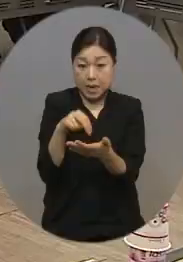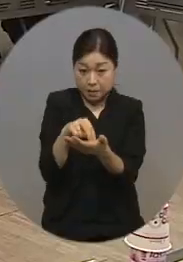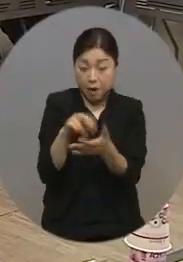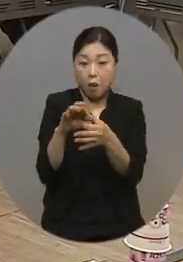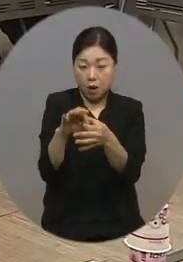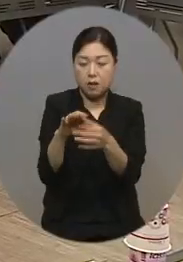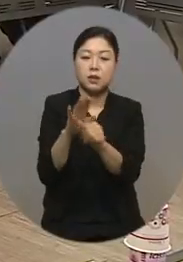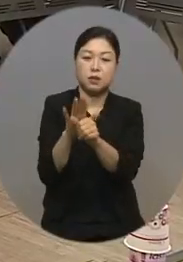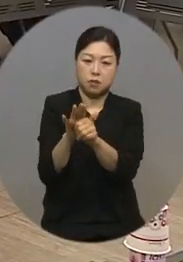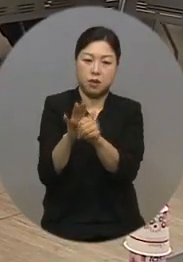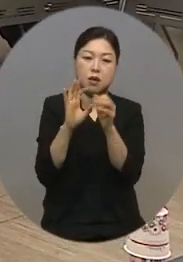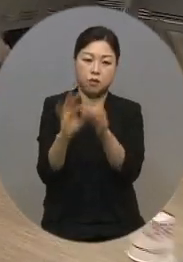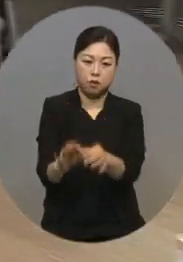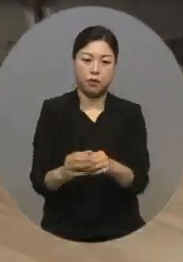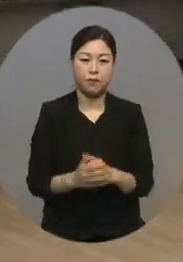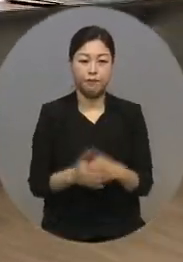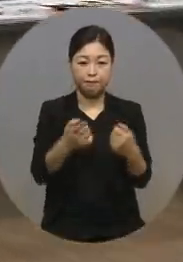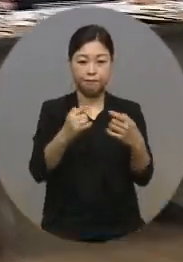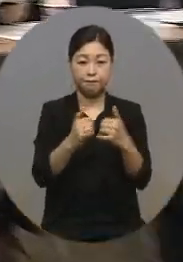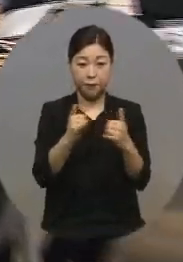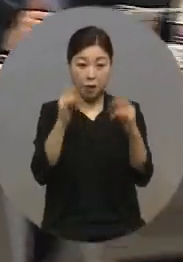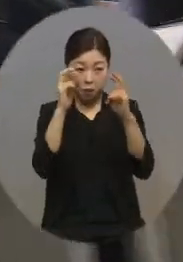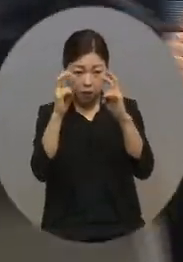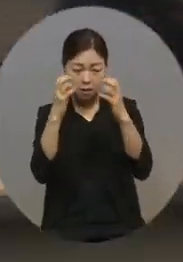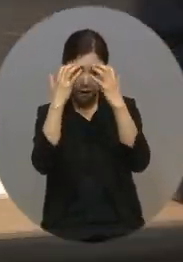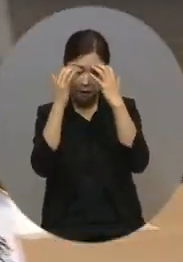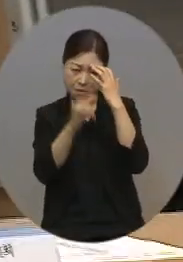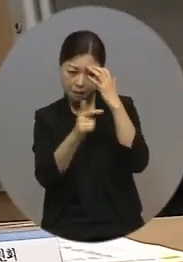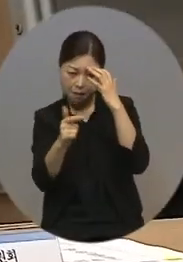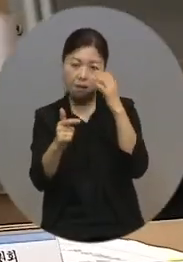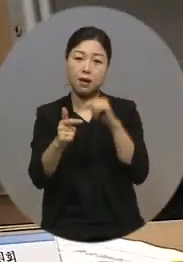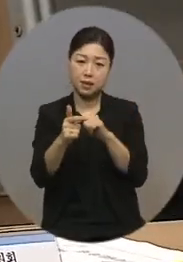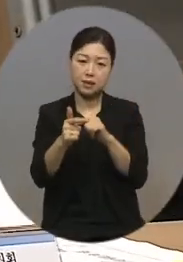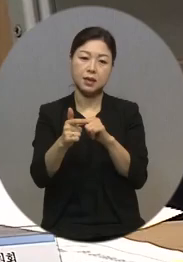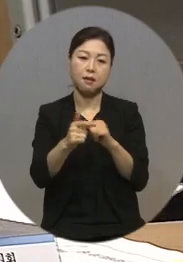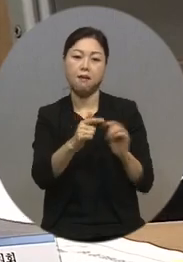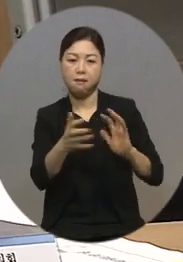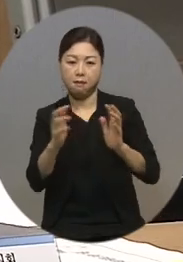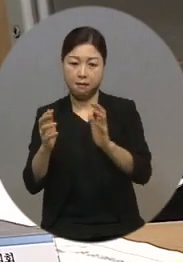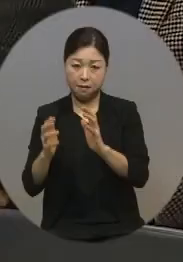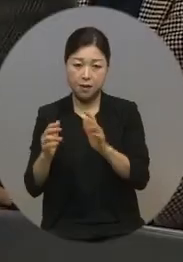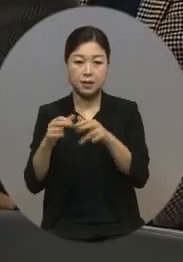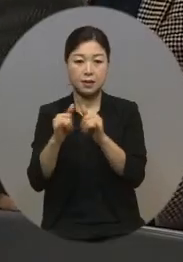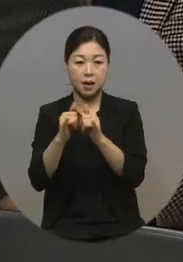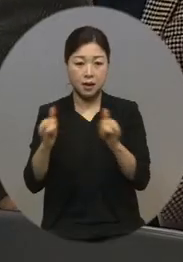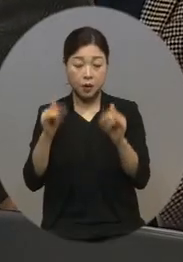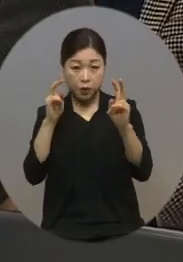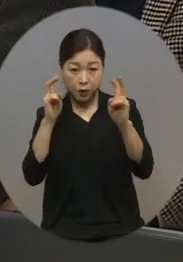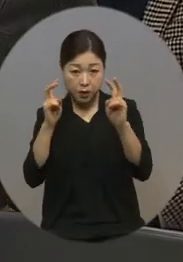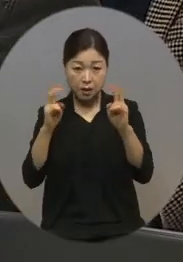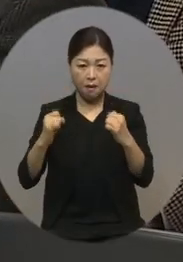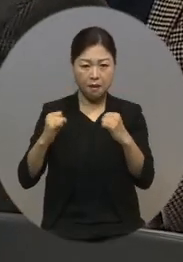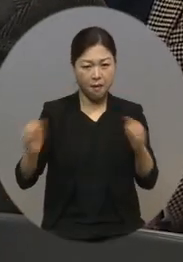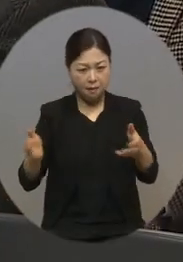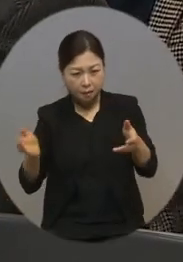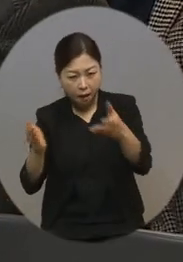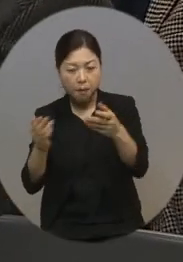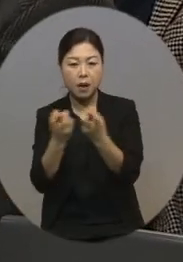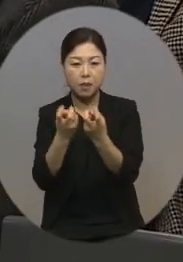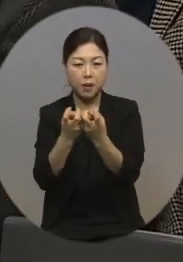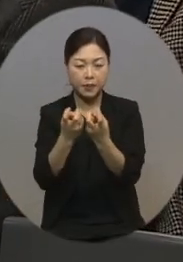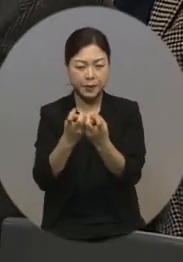있습니다. 참석자들은 기업 고충에 대한 현장 회의를 통해 장애인 기업의 활력 제고 방안을